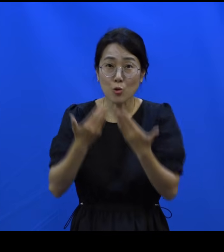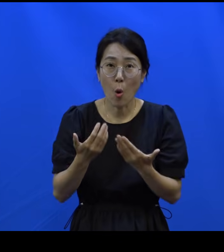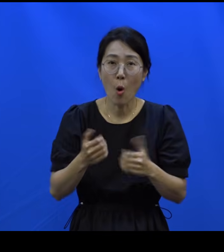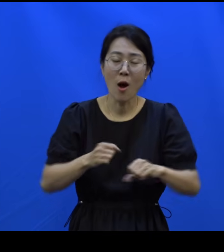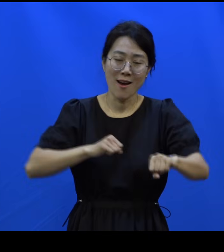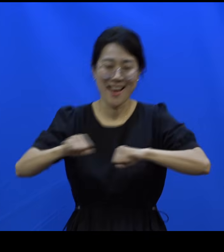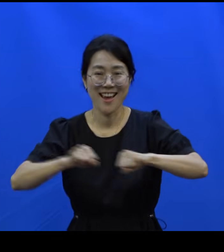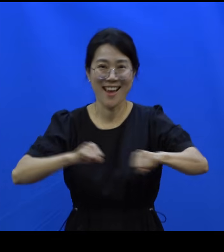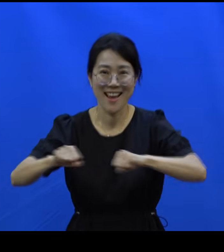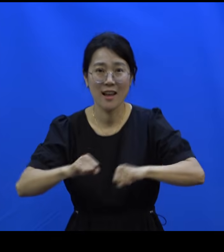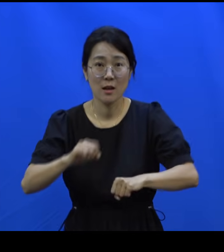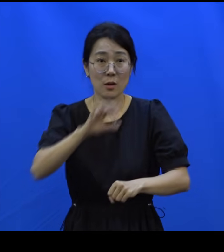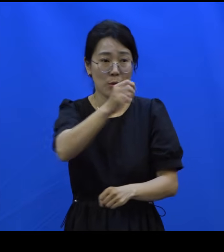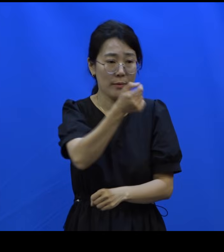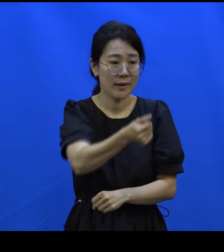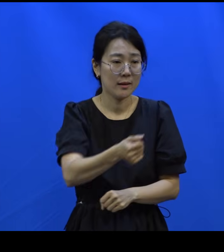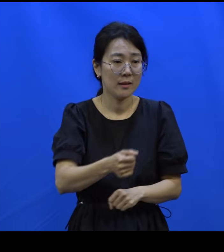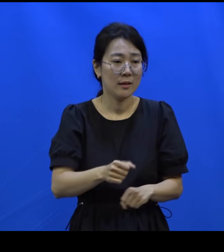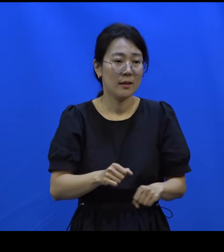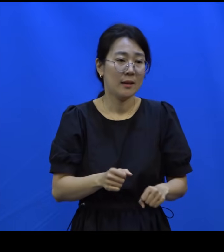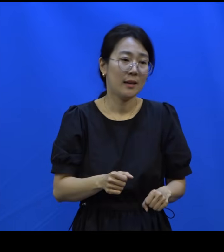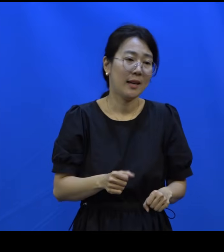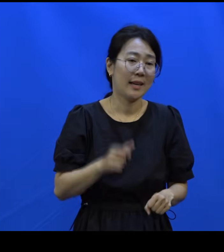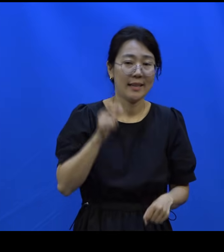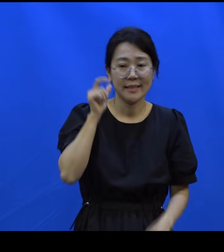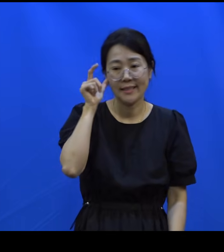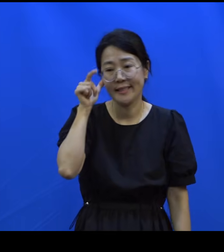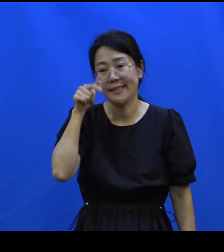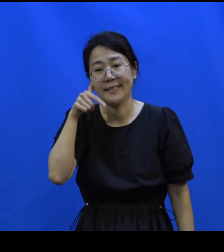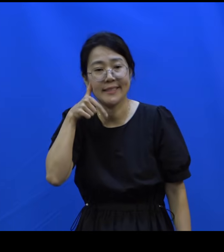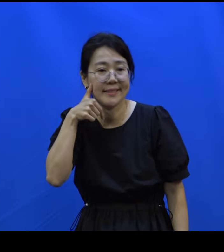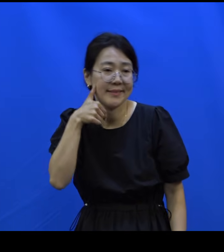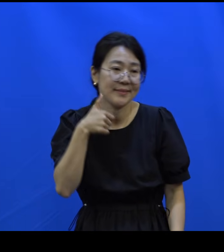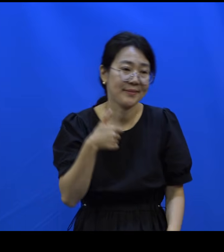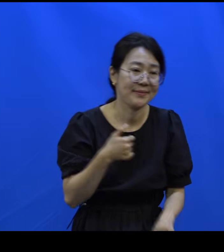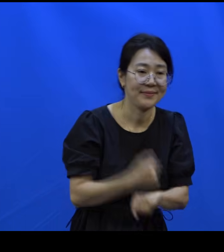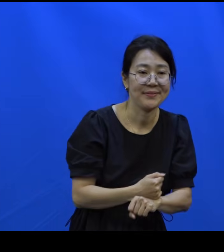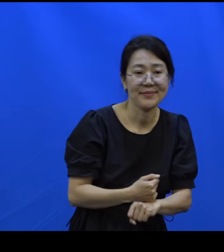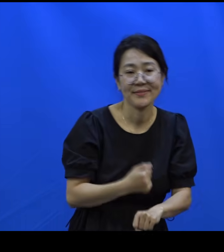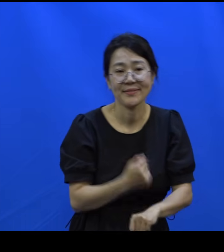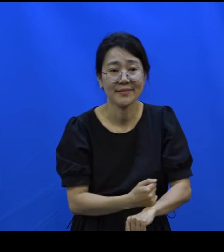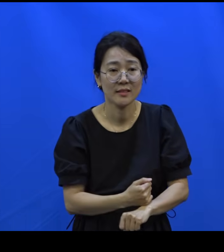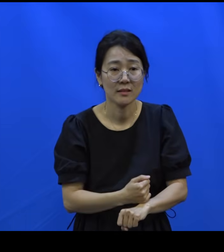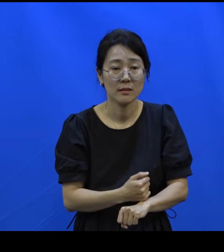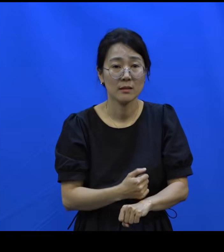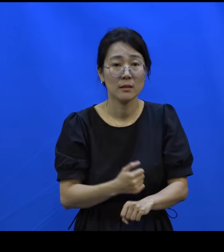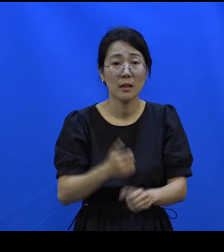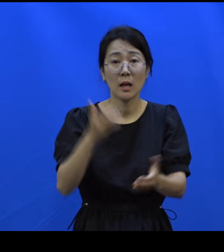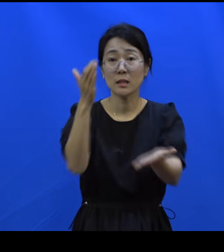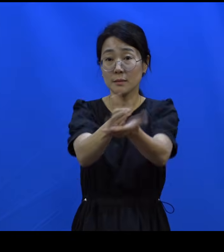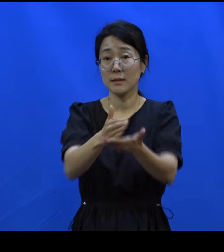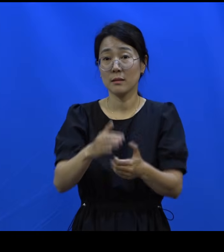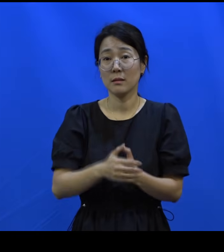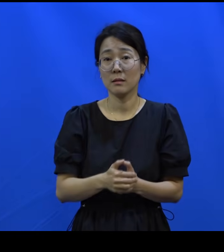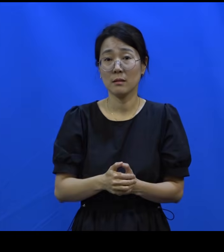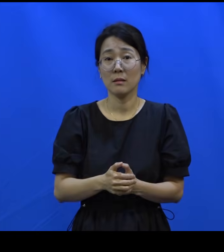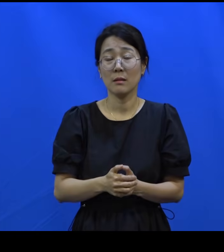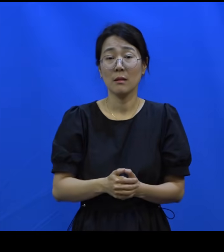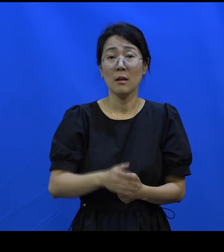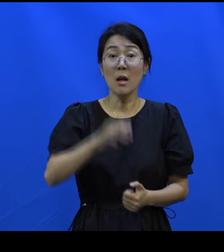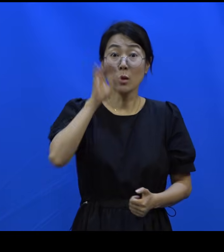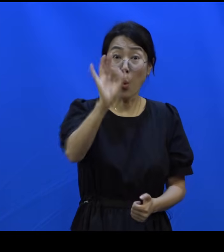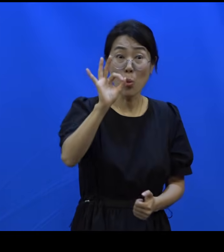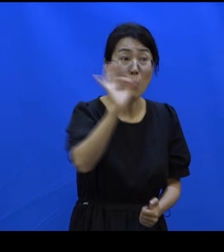범위가 결정되잖아요. 비자발적이에요, 어떻게 보면. 여러분, 우리는 돈의 논리에 휘둘리지 않습니다. 그 이상의